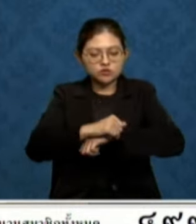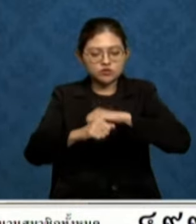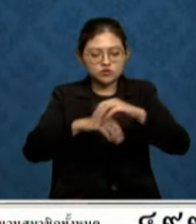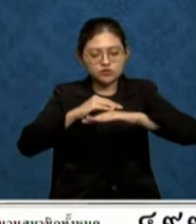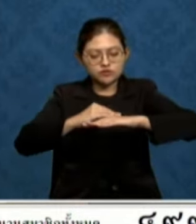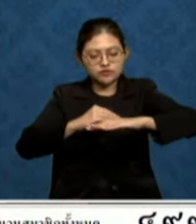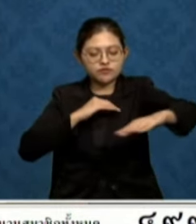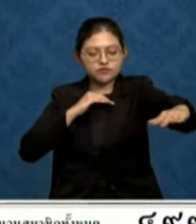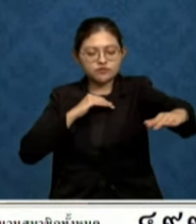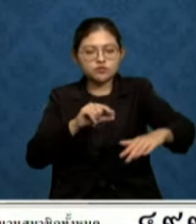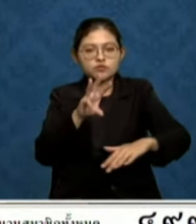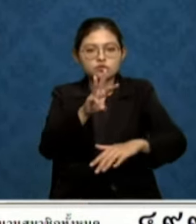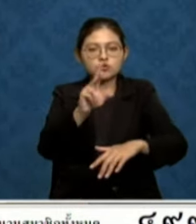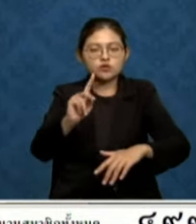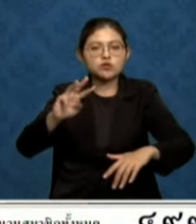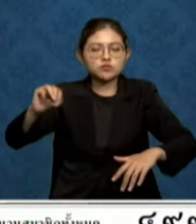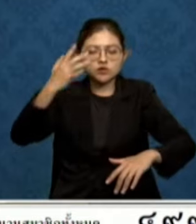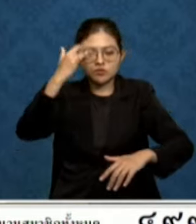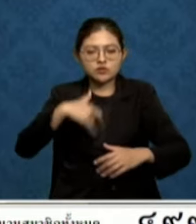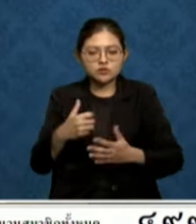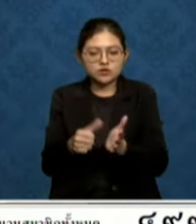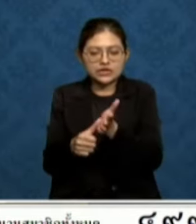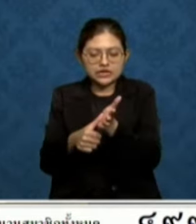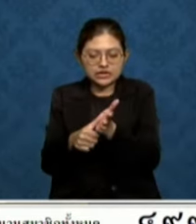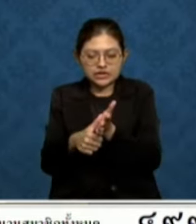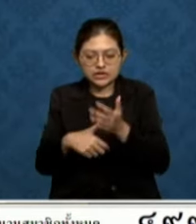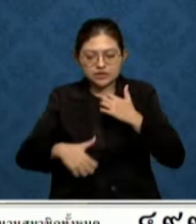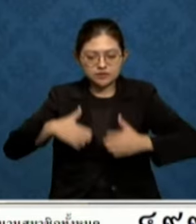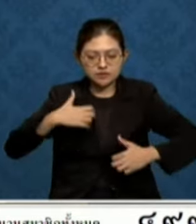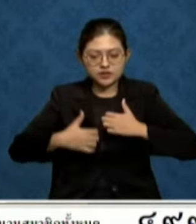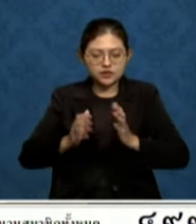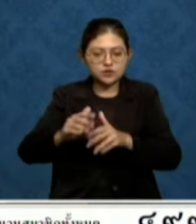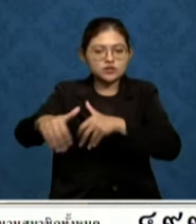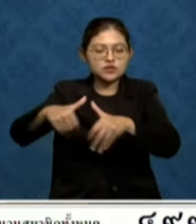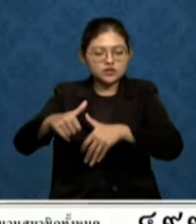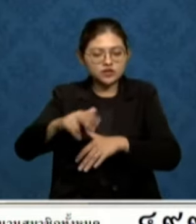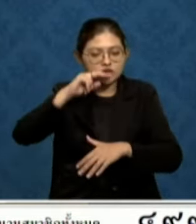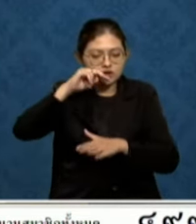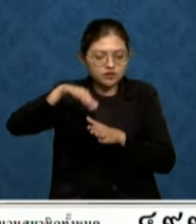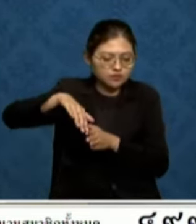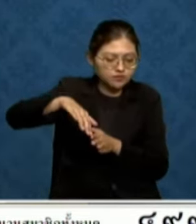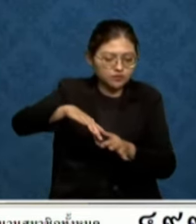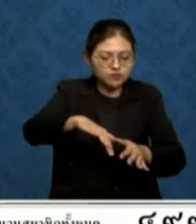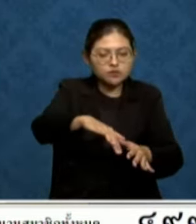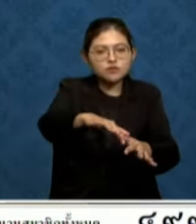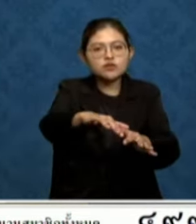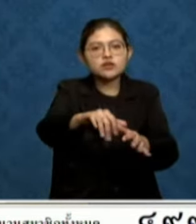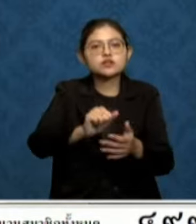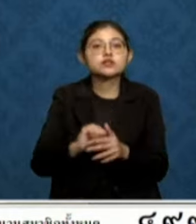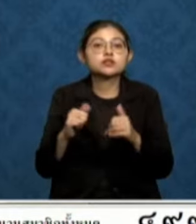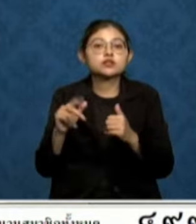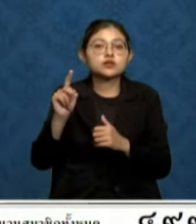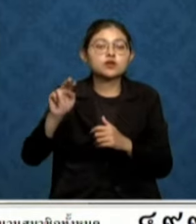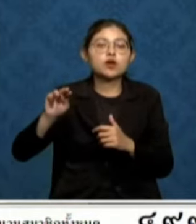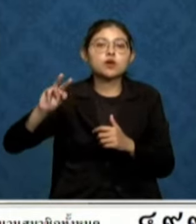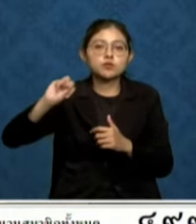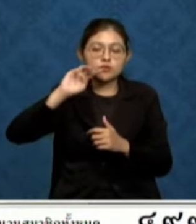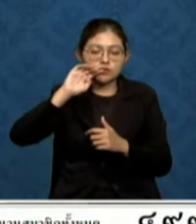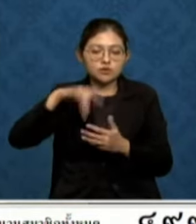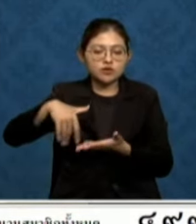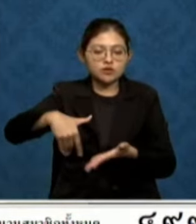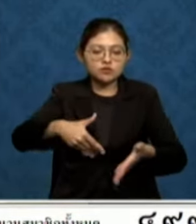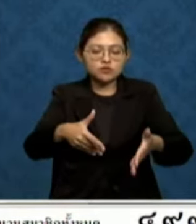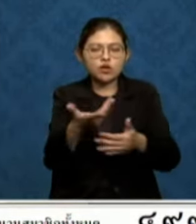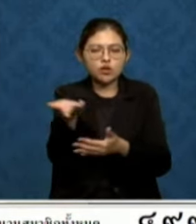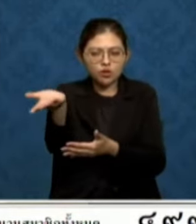ตรเพื่อแก้ไขปัญหาความเดือดร้อนการพังทลายของตลิ่งริมคลองซึ่งทางกรมชลประทานได้ดำเนิน